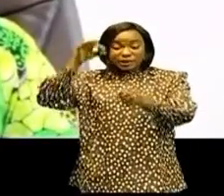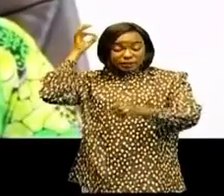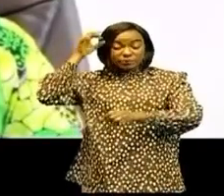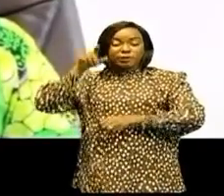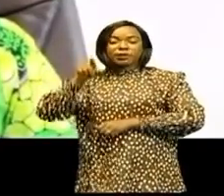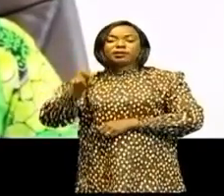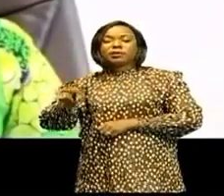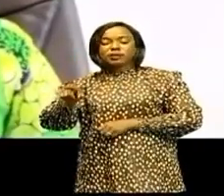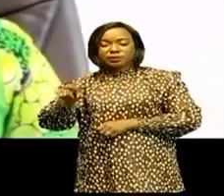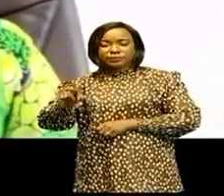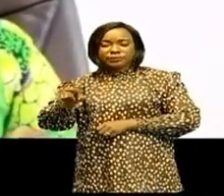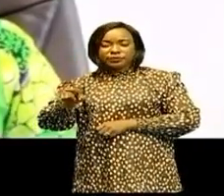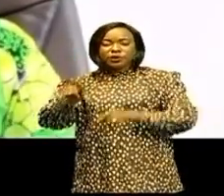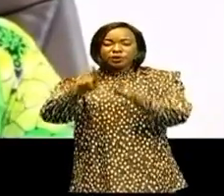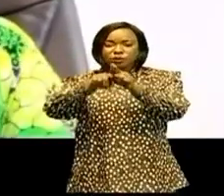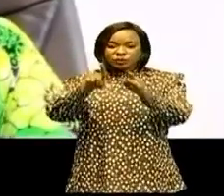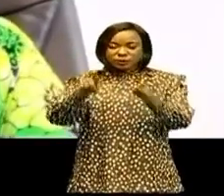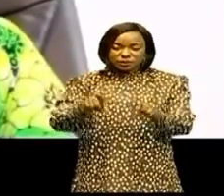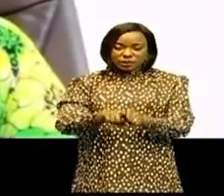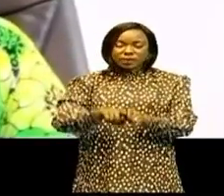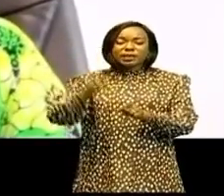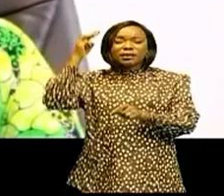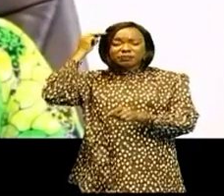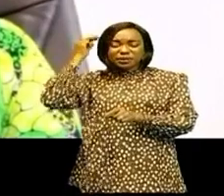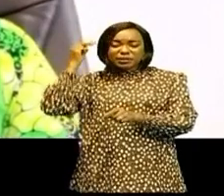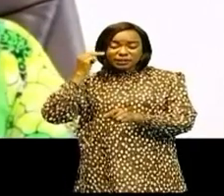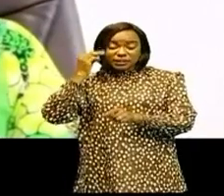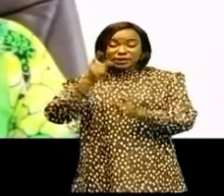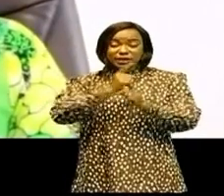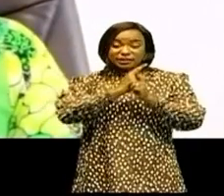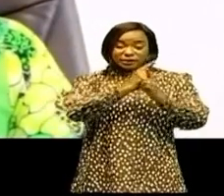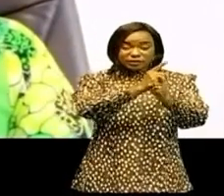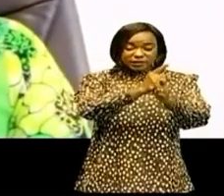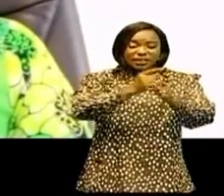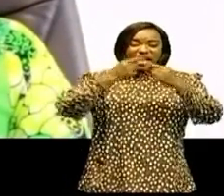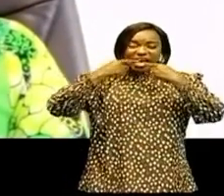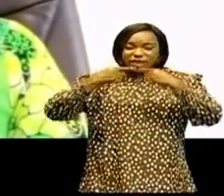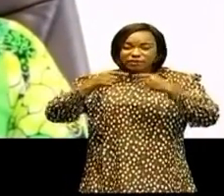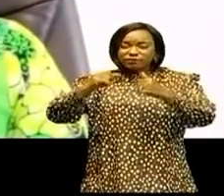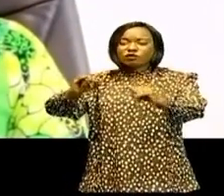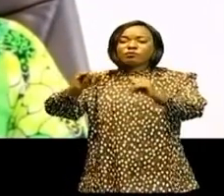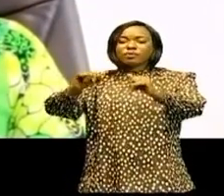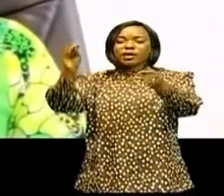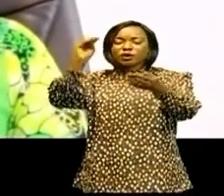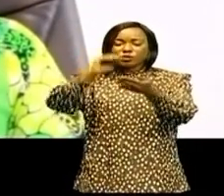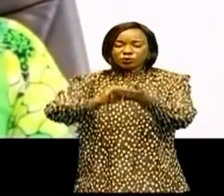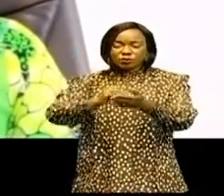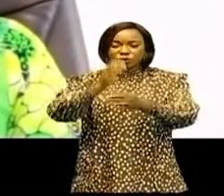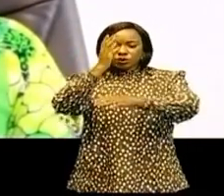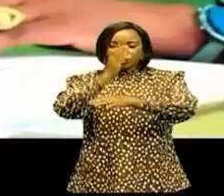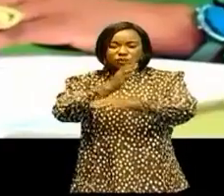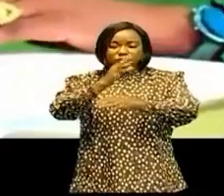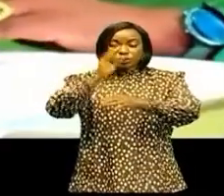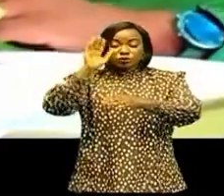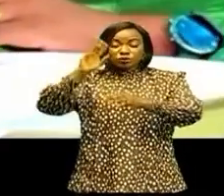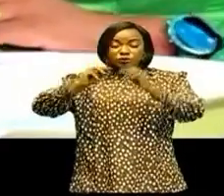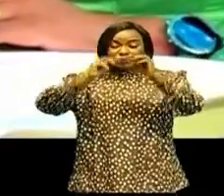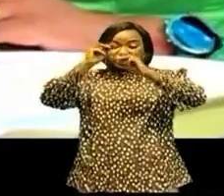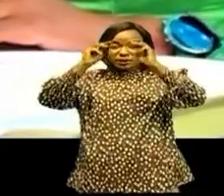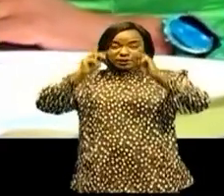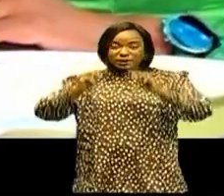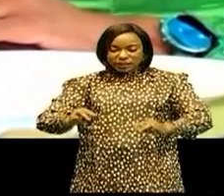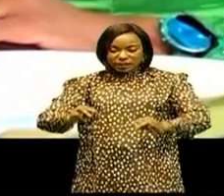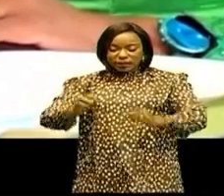territoire d'Anjougou. Le ministre de la Défense a informé le Conseil que son ministère entamera